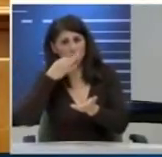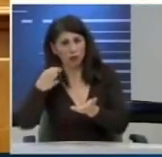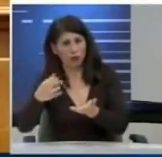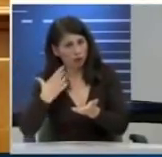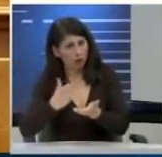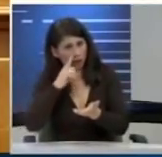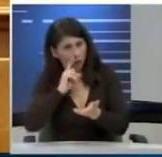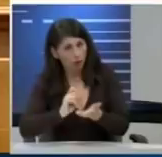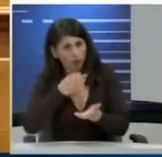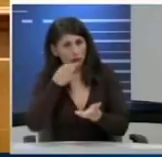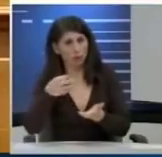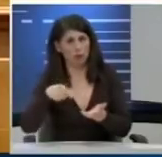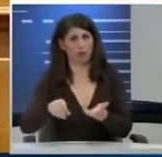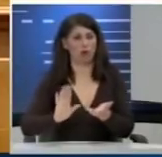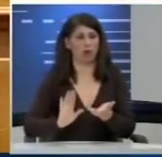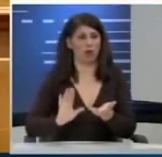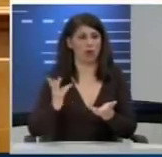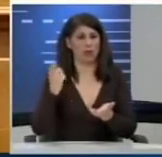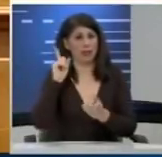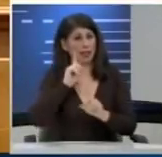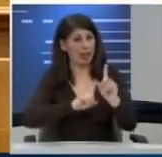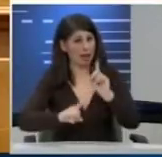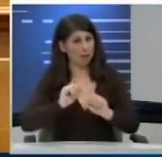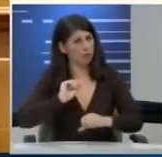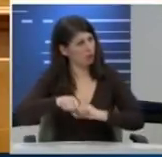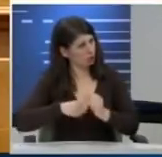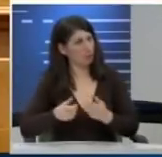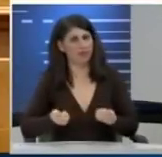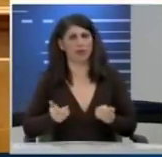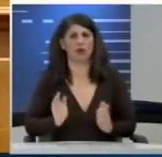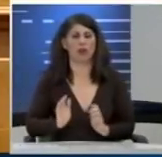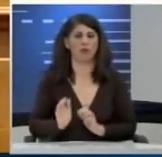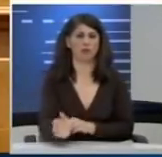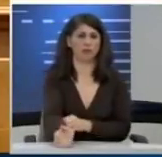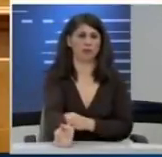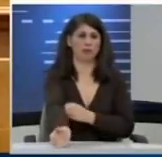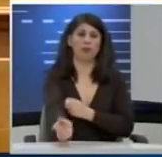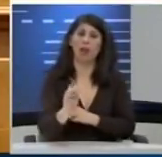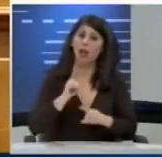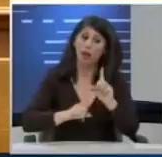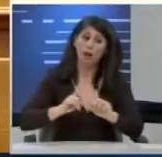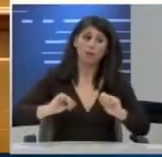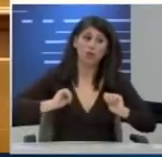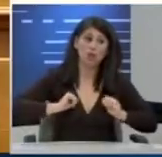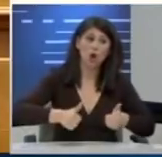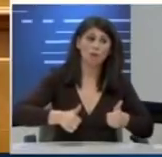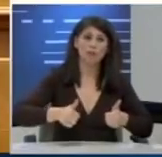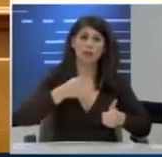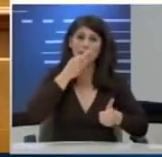να το πω αυτό, γιατί κάποιοι προσπάθησαν να το κάνουν. Κάποιοι τόλμησαν να πούν